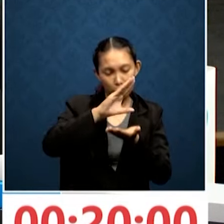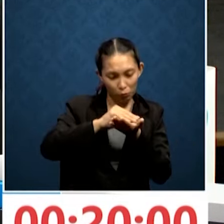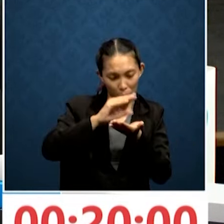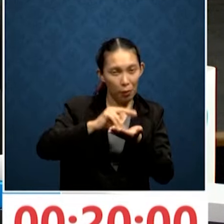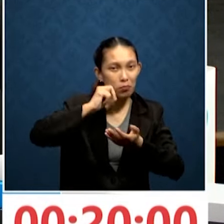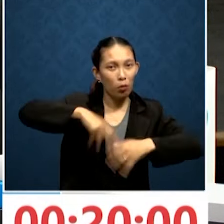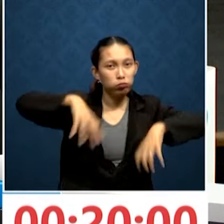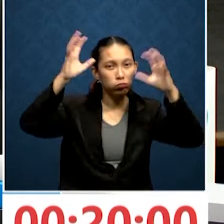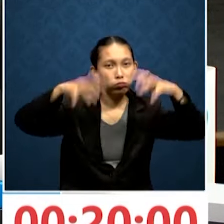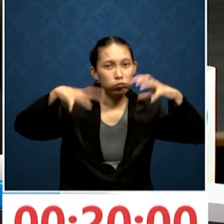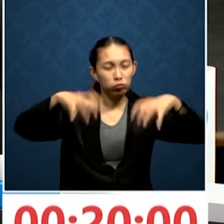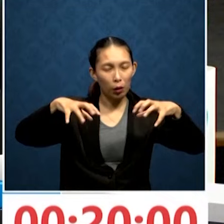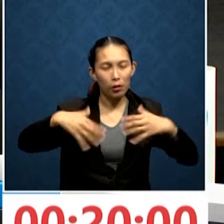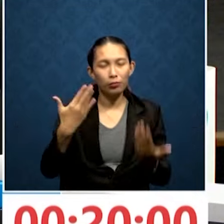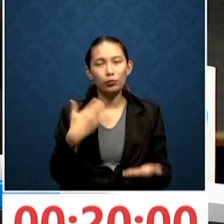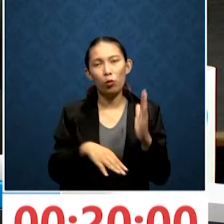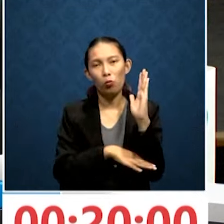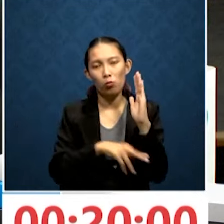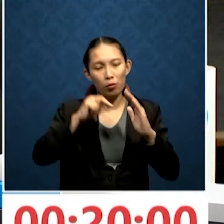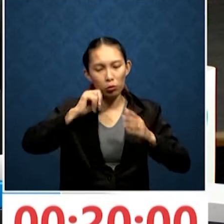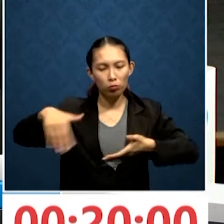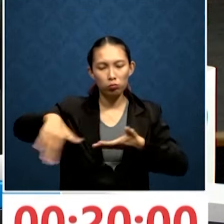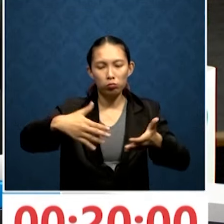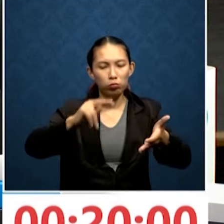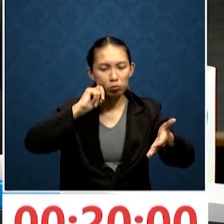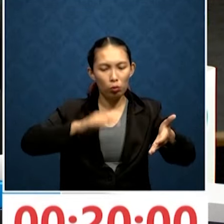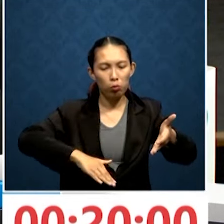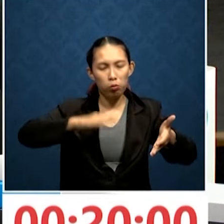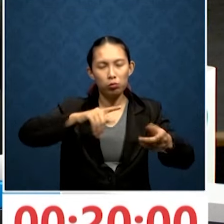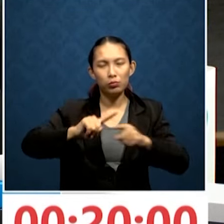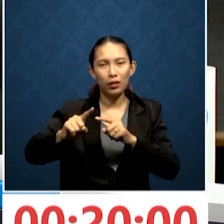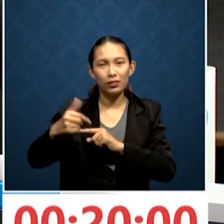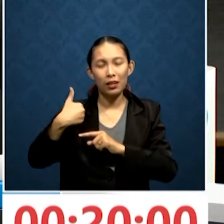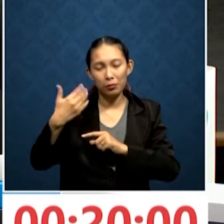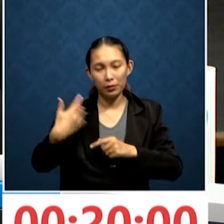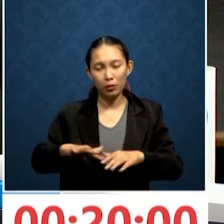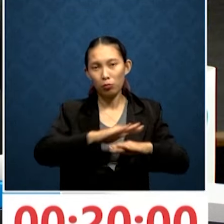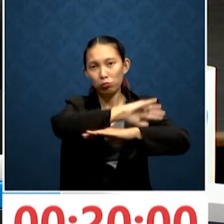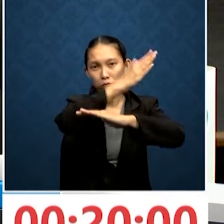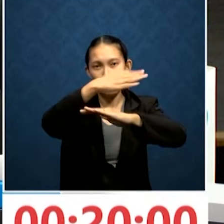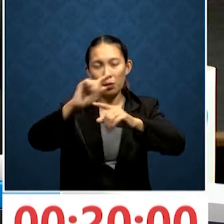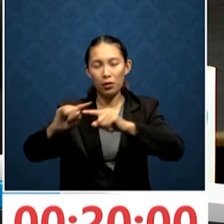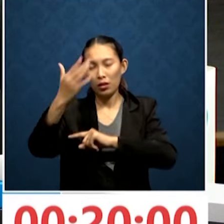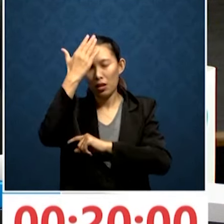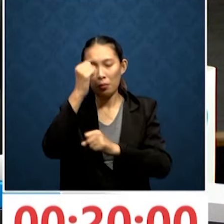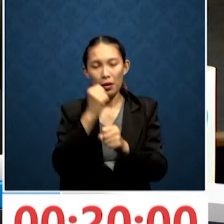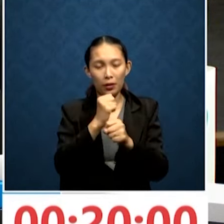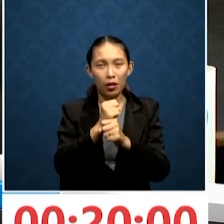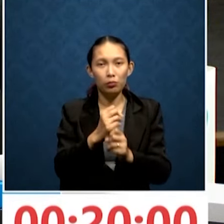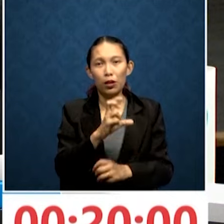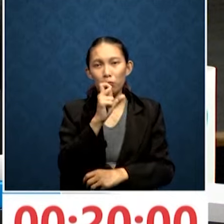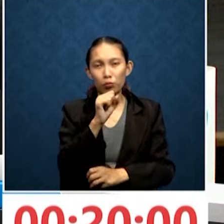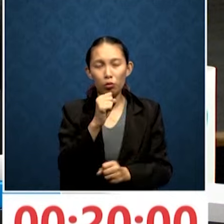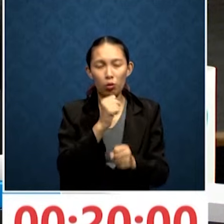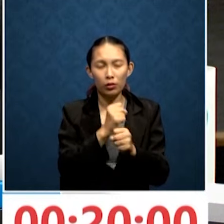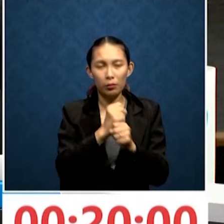นระดับน้ำในแม่น้ำและสภาพภูมิประเทศเพื่อสร้างแบบจำลองที่สามารถคาดการณ์ส